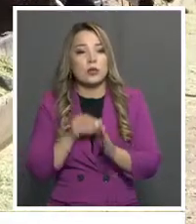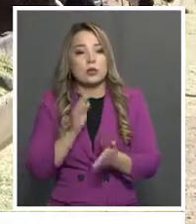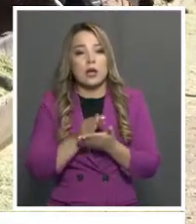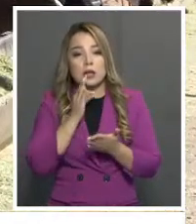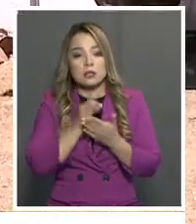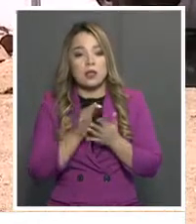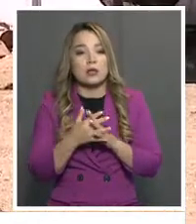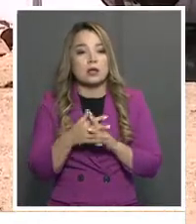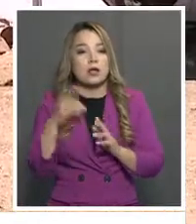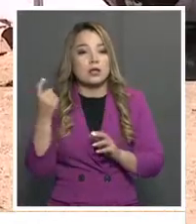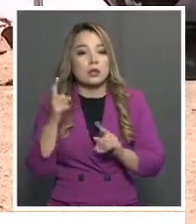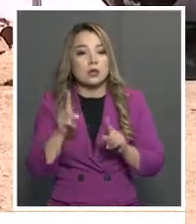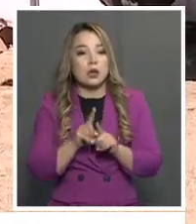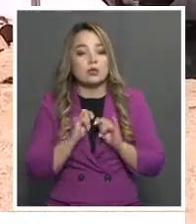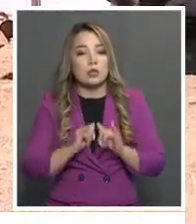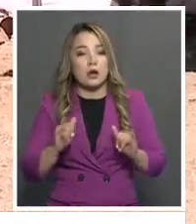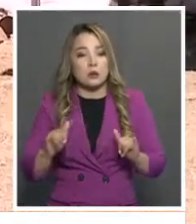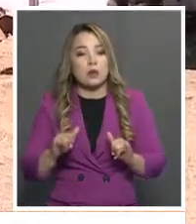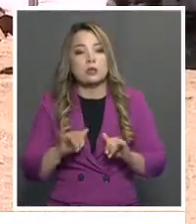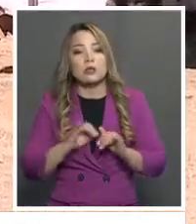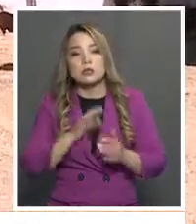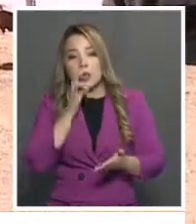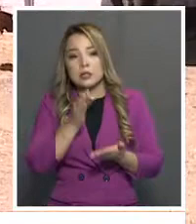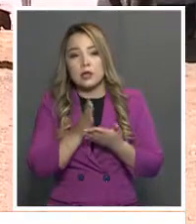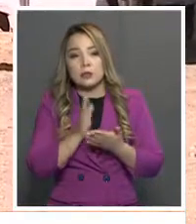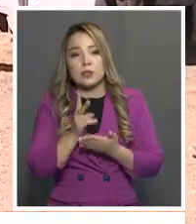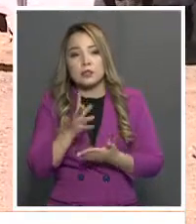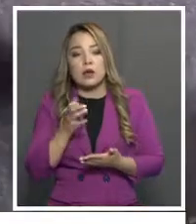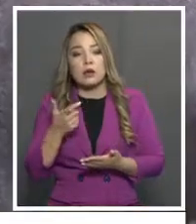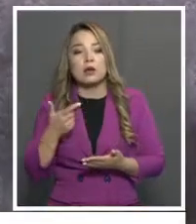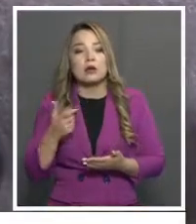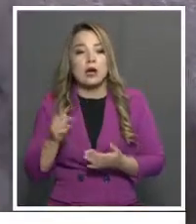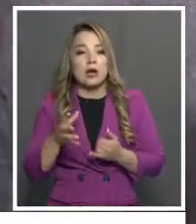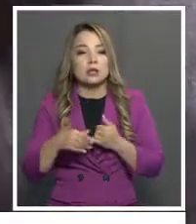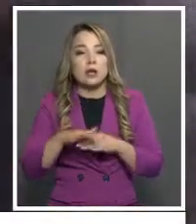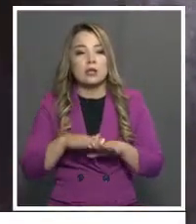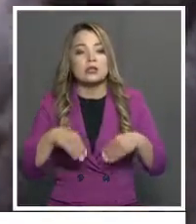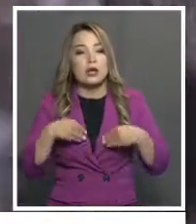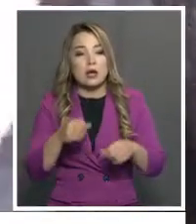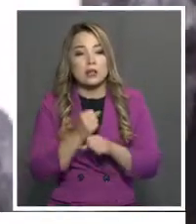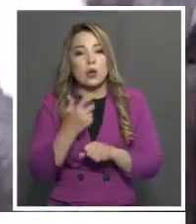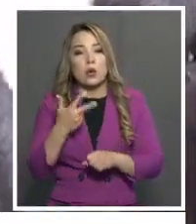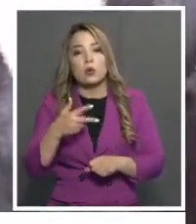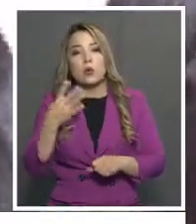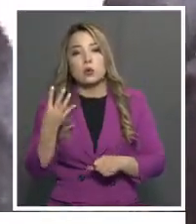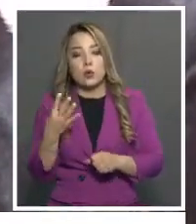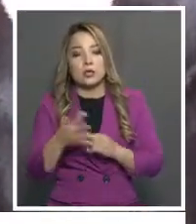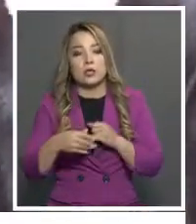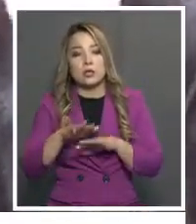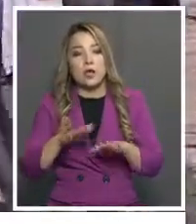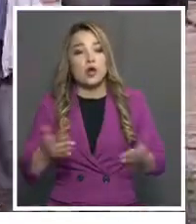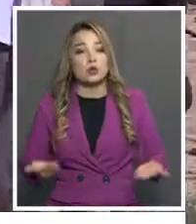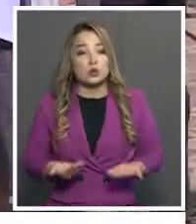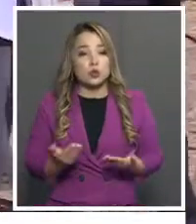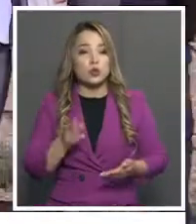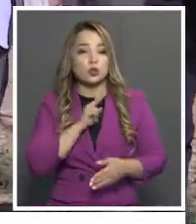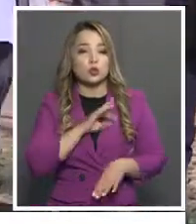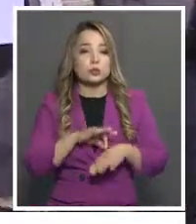агросаланы дамыту жолдарын талқылады. Жалпы қожалық 2,5 мың гектар жерге егін еккен. 34 жергілікті тұрғын осында жұмыс